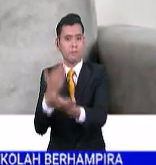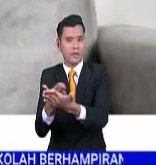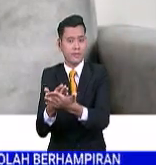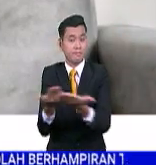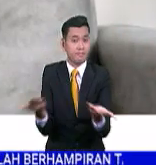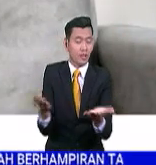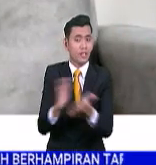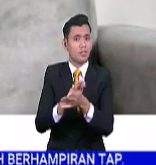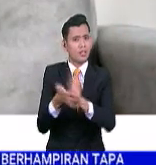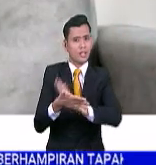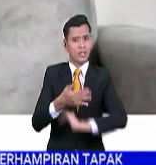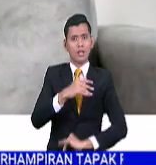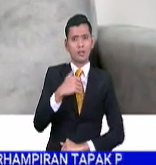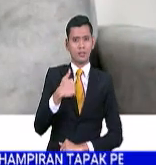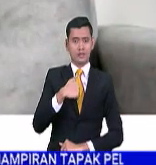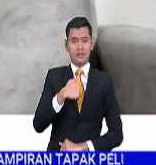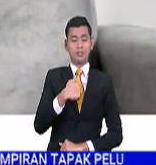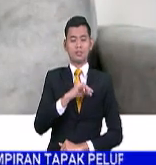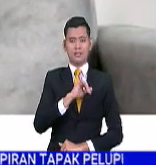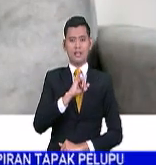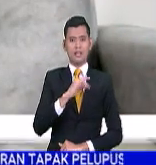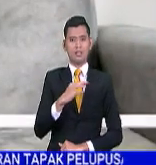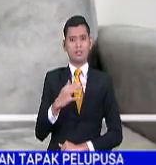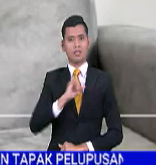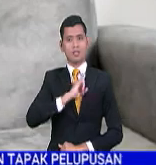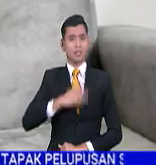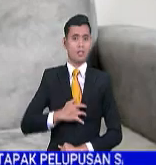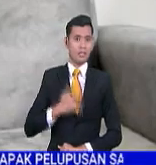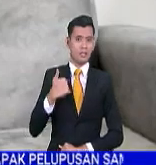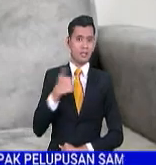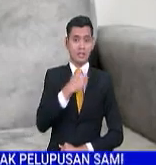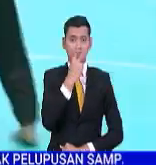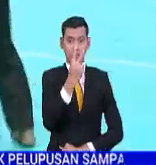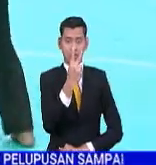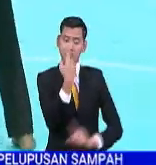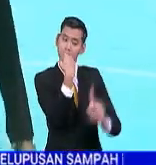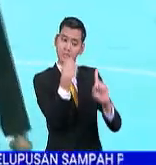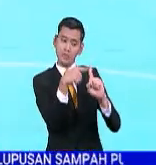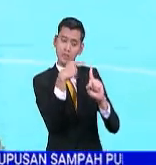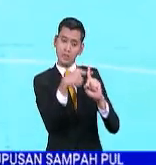terbaik. Jadi kita ambil benda ni satu benda yang positif lah.